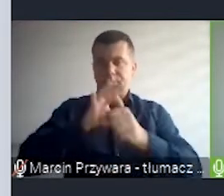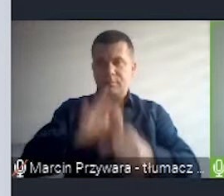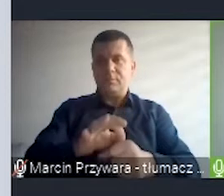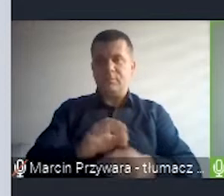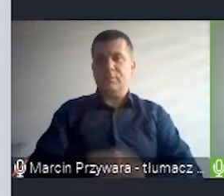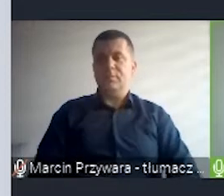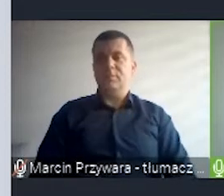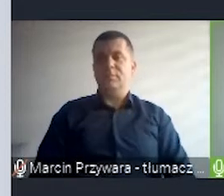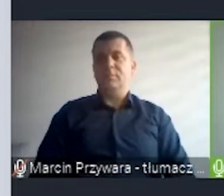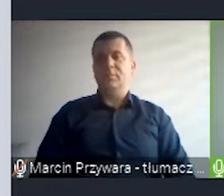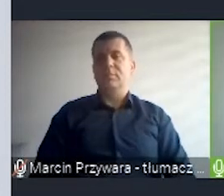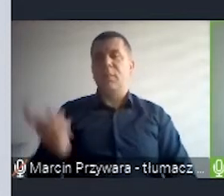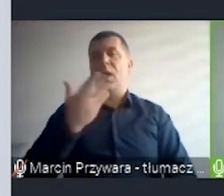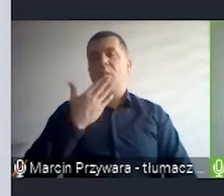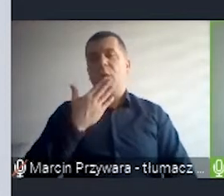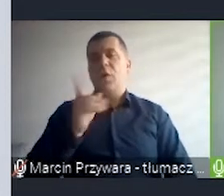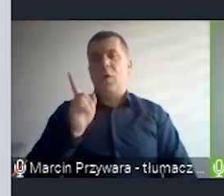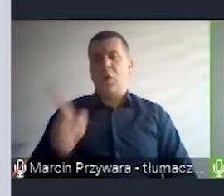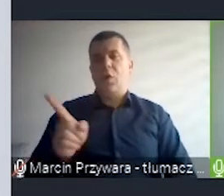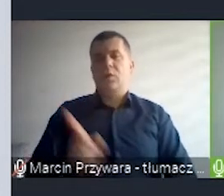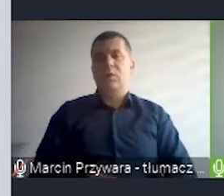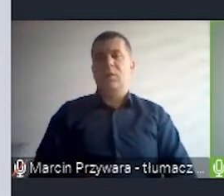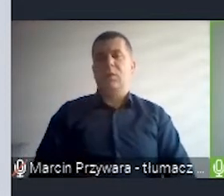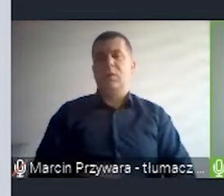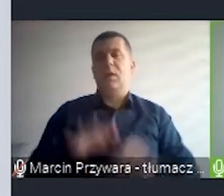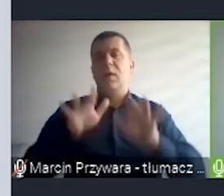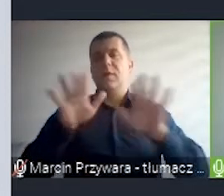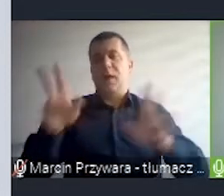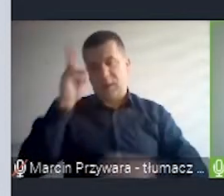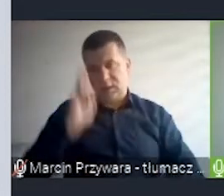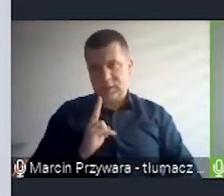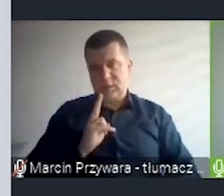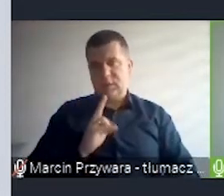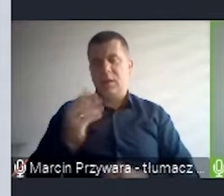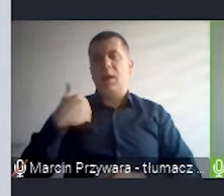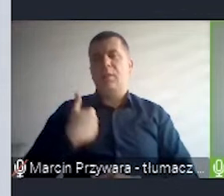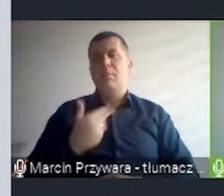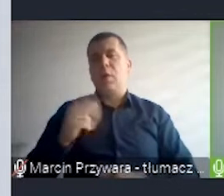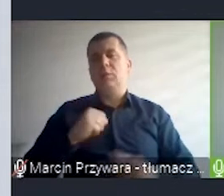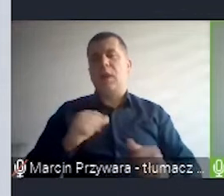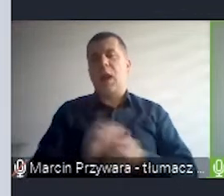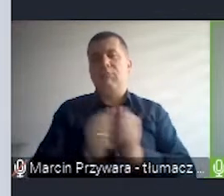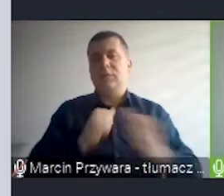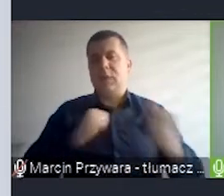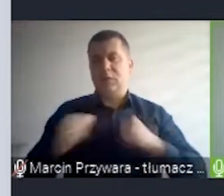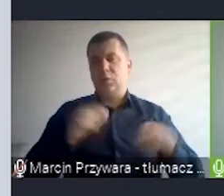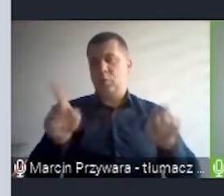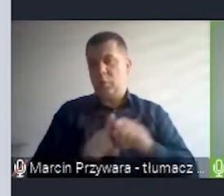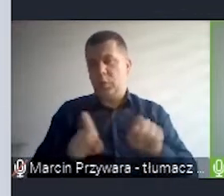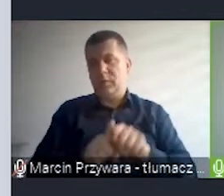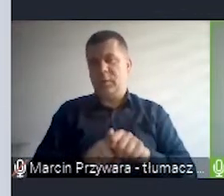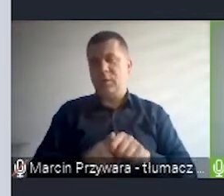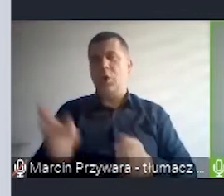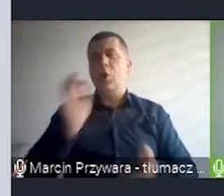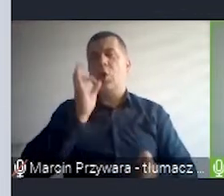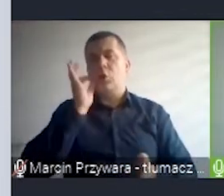wprowadza. Mówi o nich. Wiele instytucji zresztą pośredniczących czy zarządzających również o takich